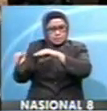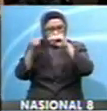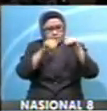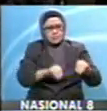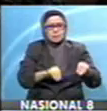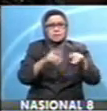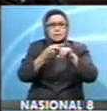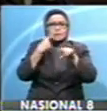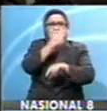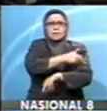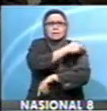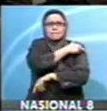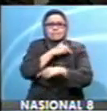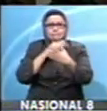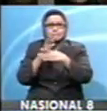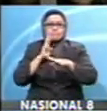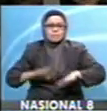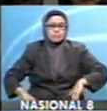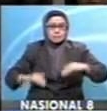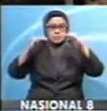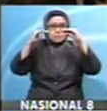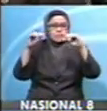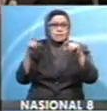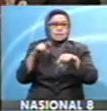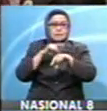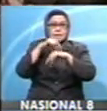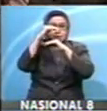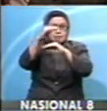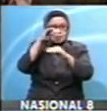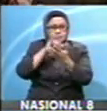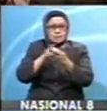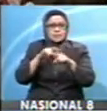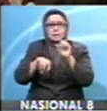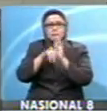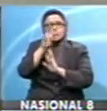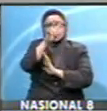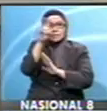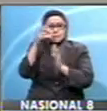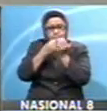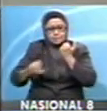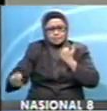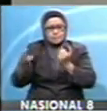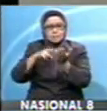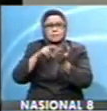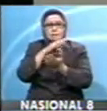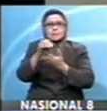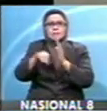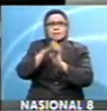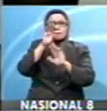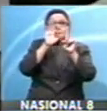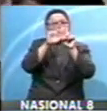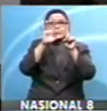hospital-hospital yang terjejas dalam tempoh itu lebih 200 kelahiran turut dicatatkan serta lebih 150